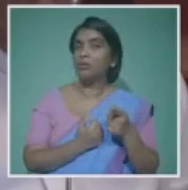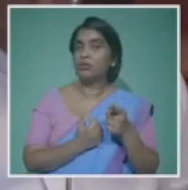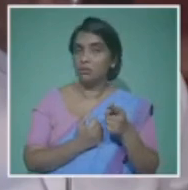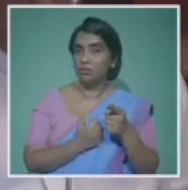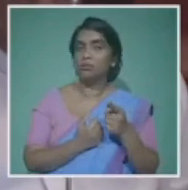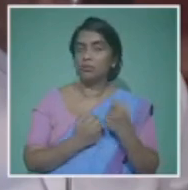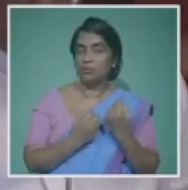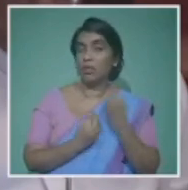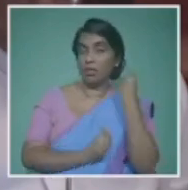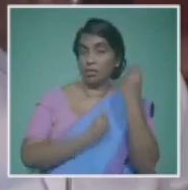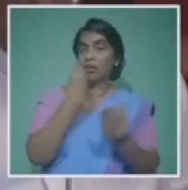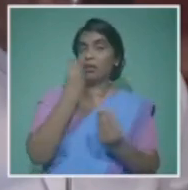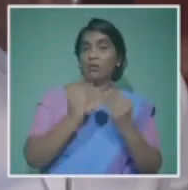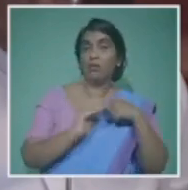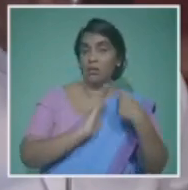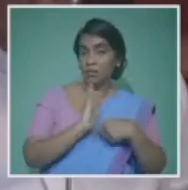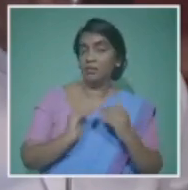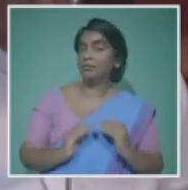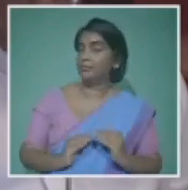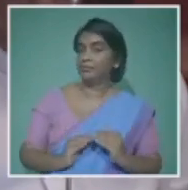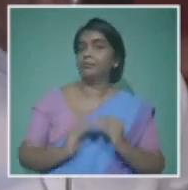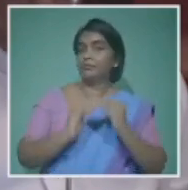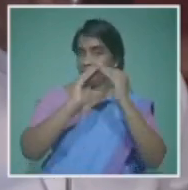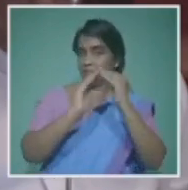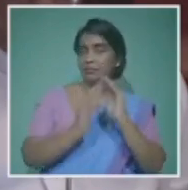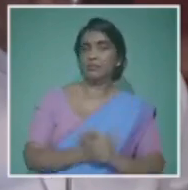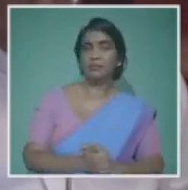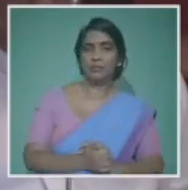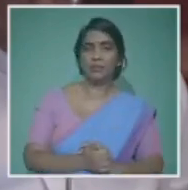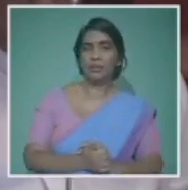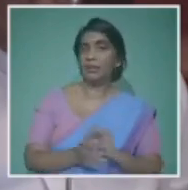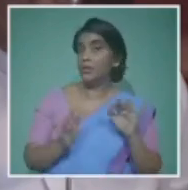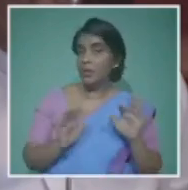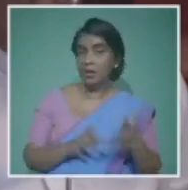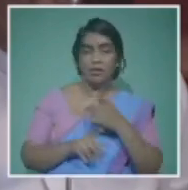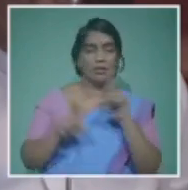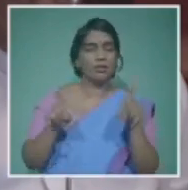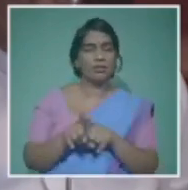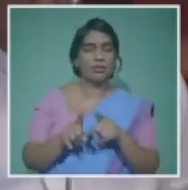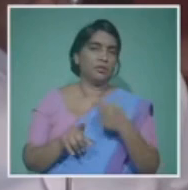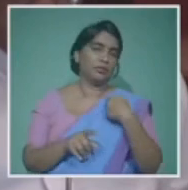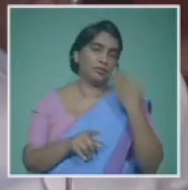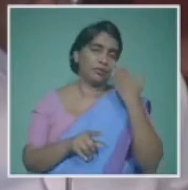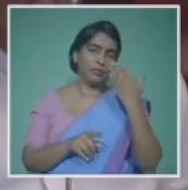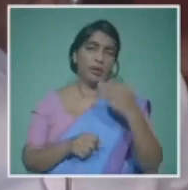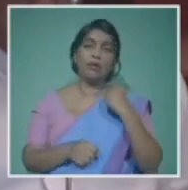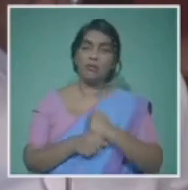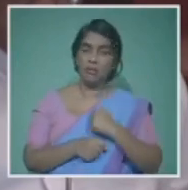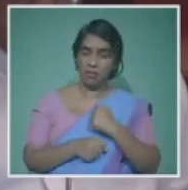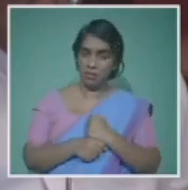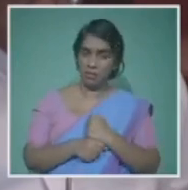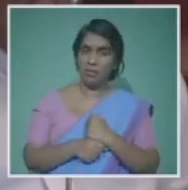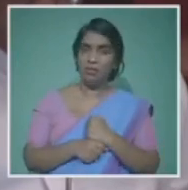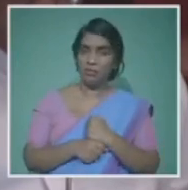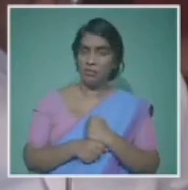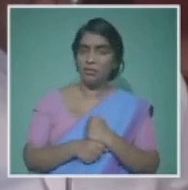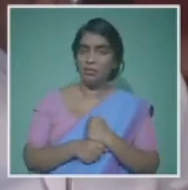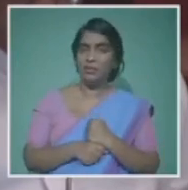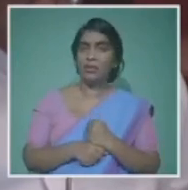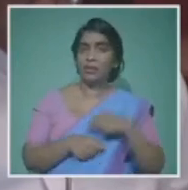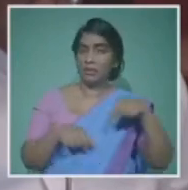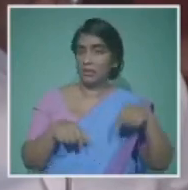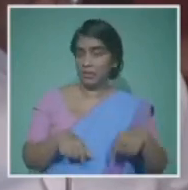diri diri mana laba deh no rata kau dekannya na. Nanti maybe dia itu dalam batera pilihan wah, andu,